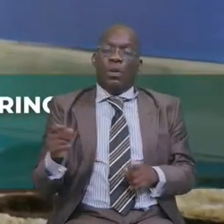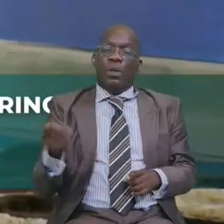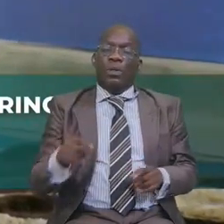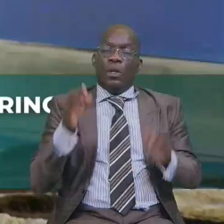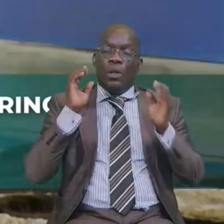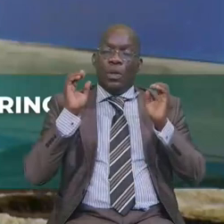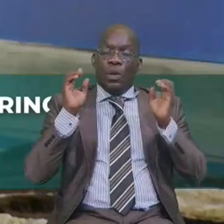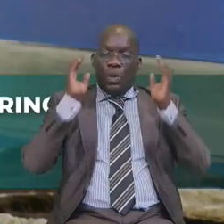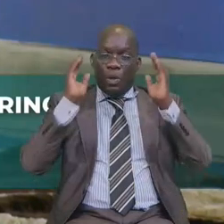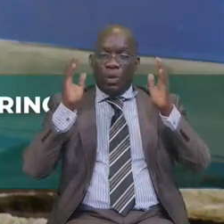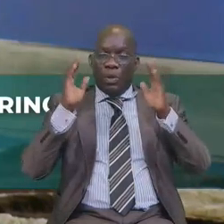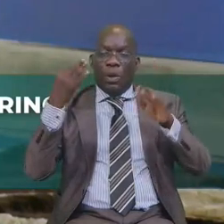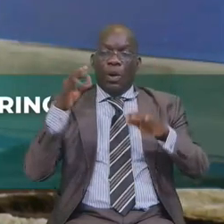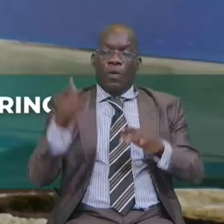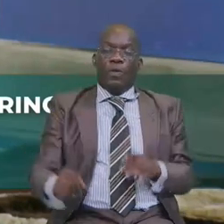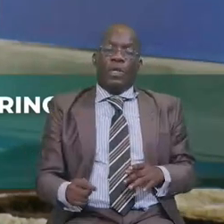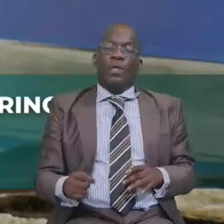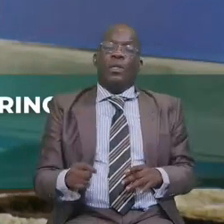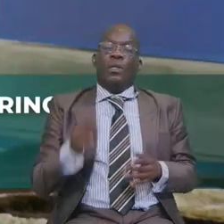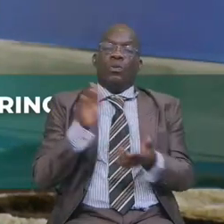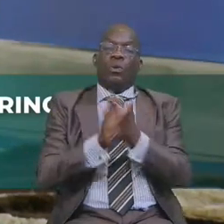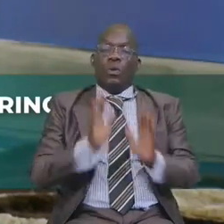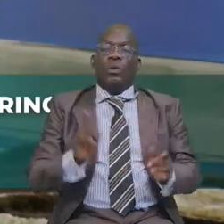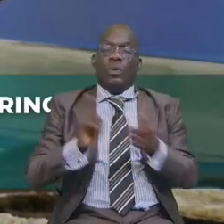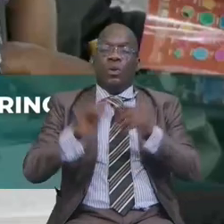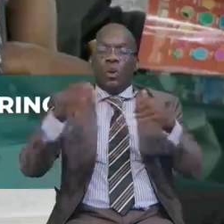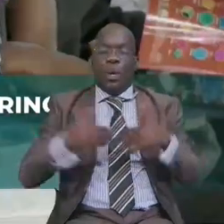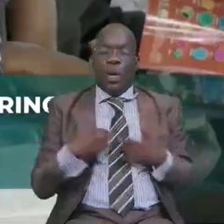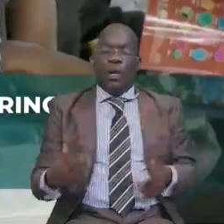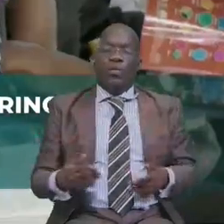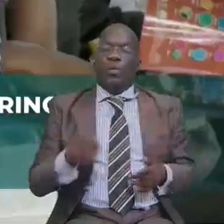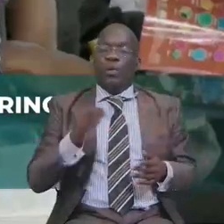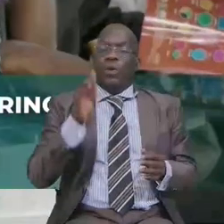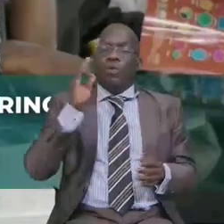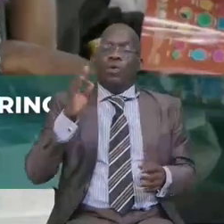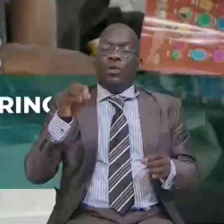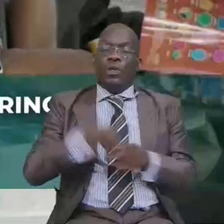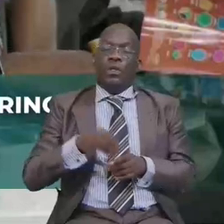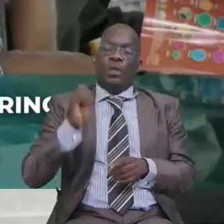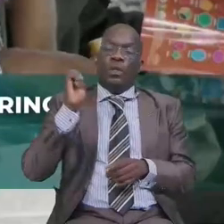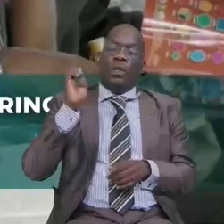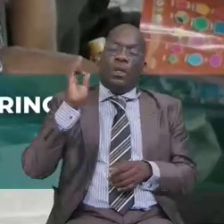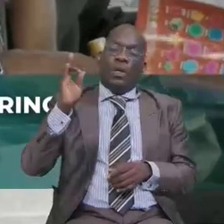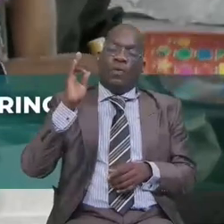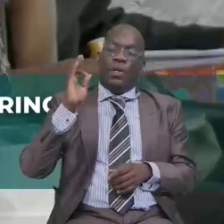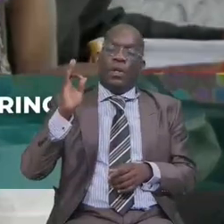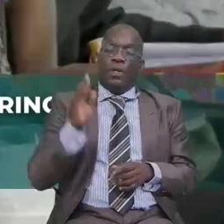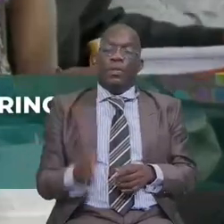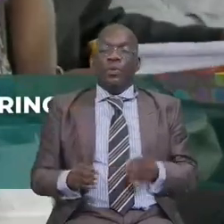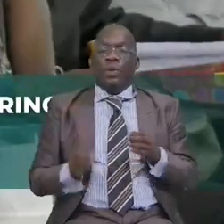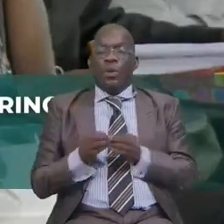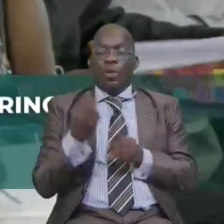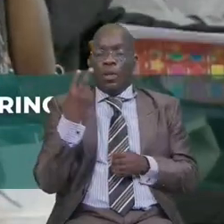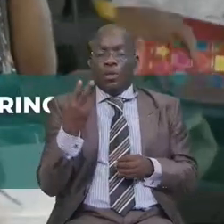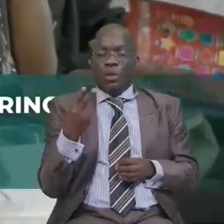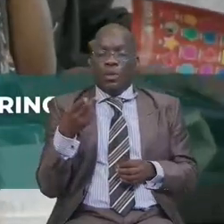la concentration des croyants pour porter de fruits dans l'évangélisation. Deuxième élément, la